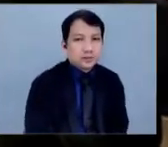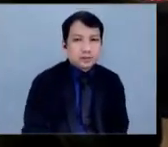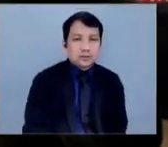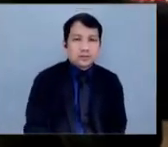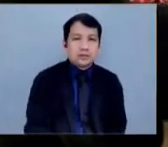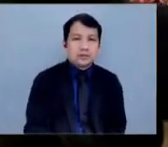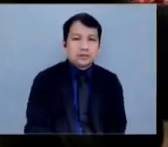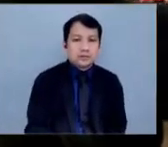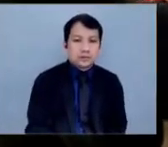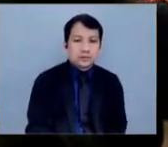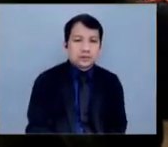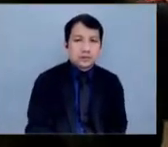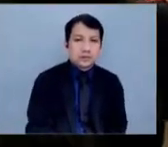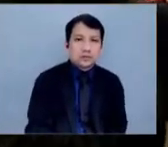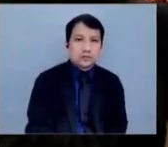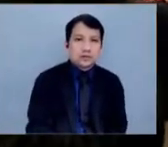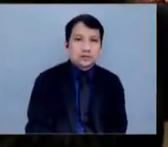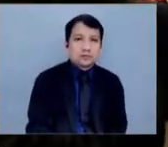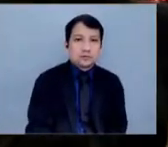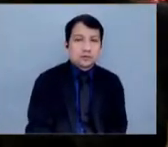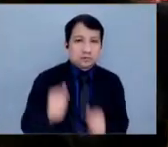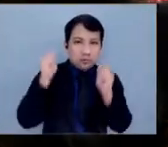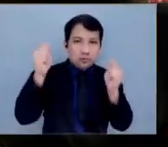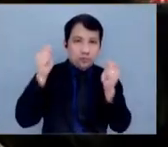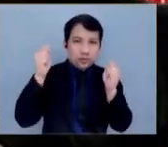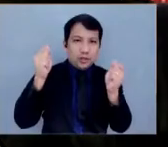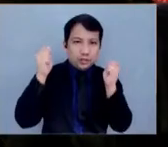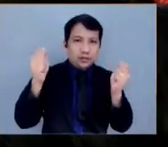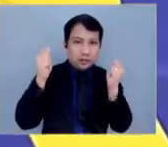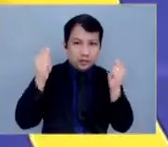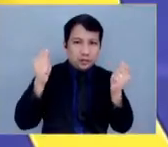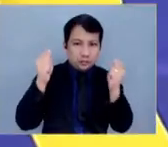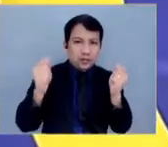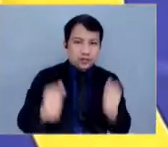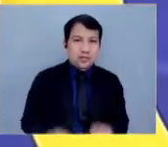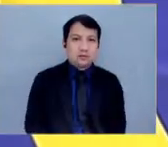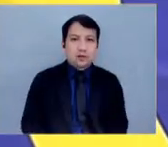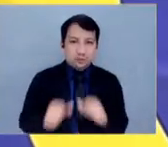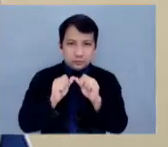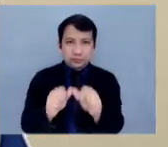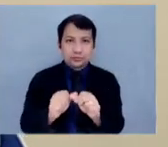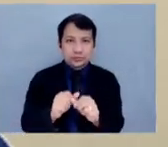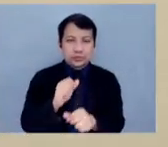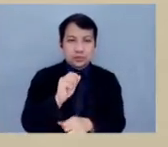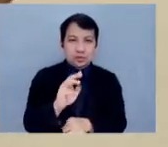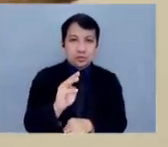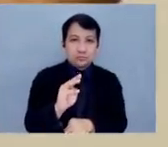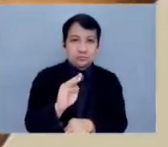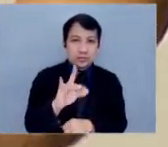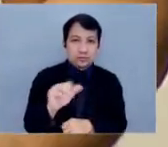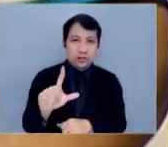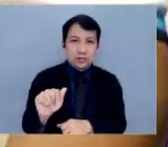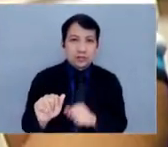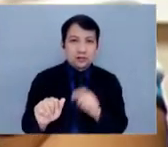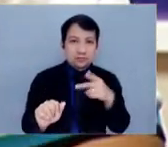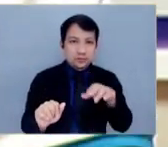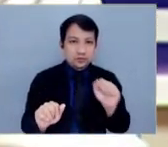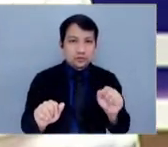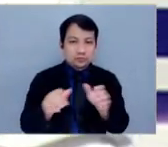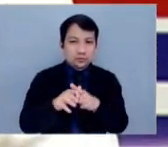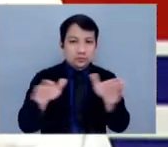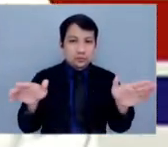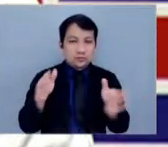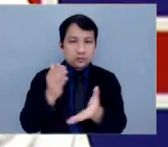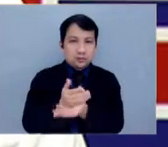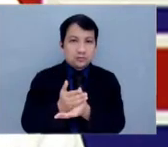Welga! Welga! Welga kami! Wala nang atrasa ng grupong piston at manibela para sa binabalak nilang malawakang tigil pasada